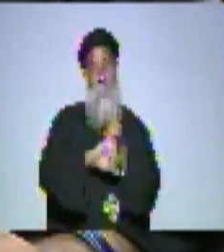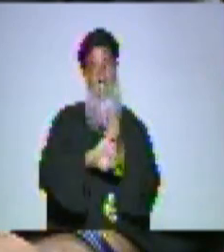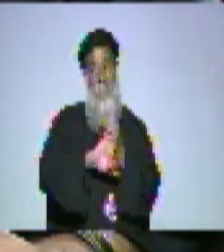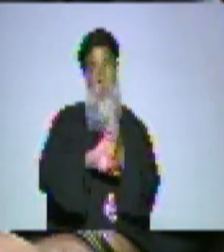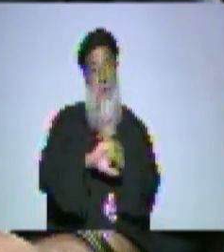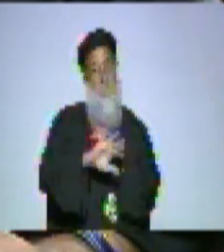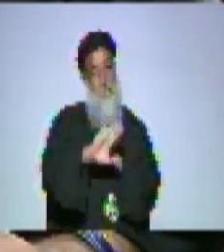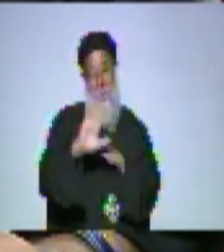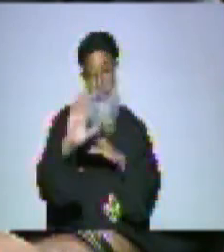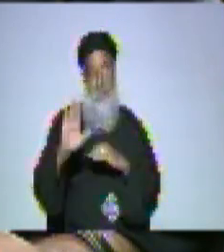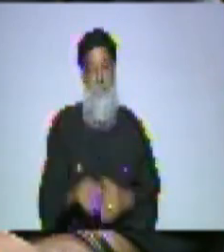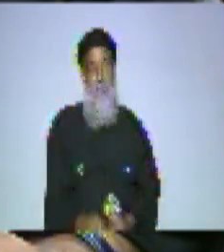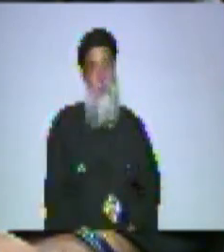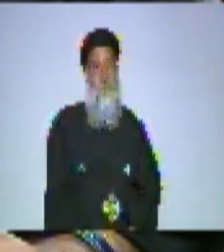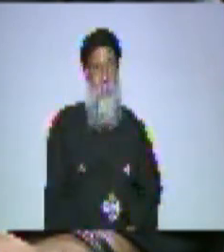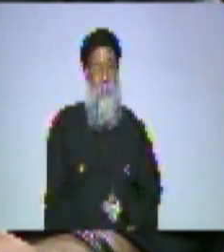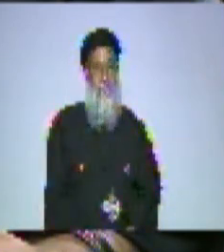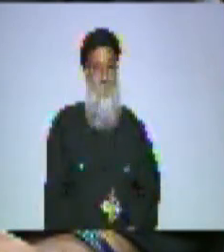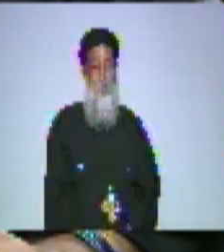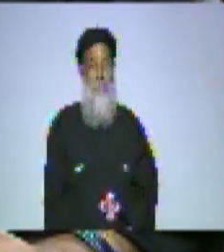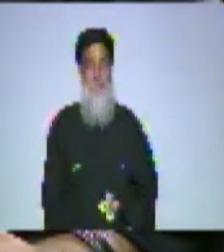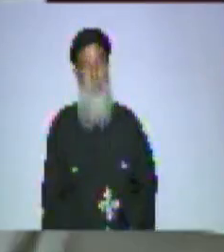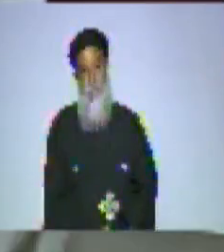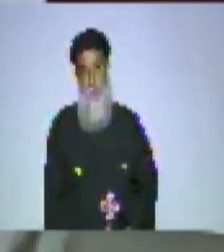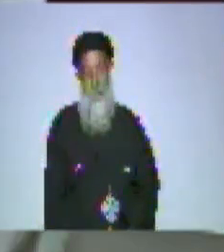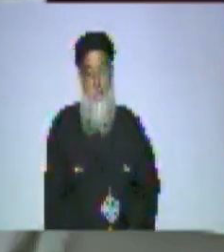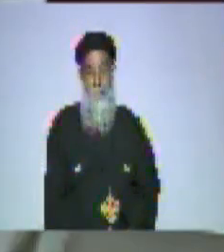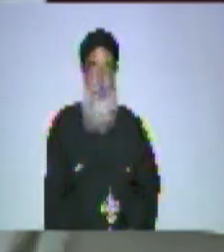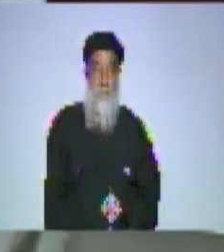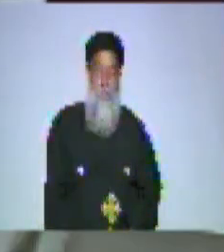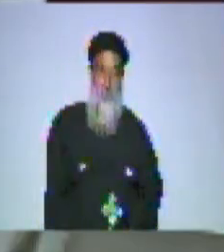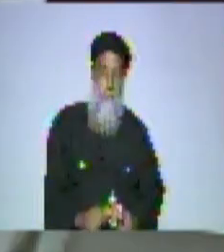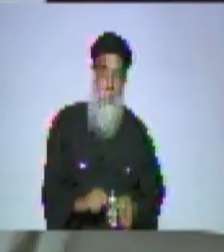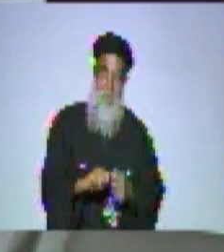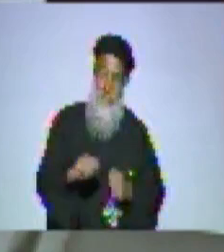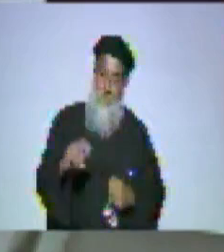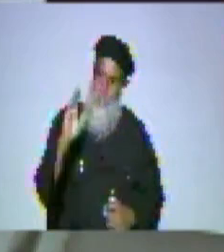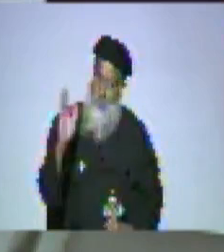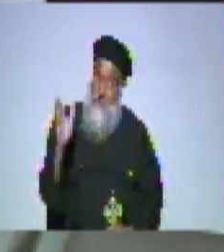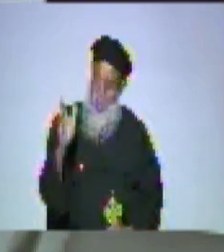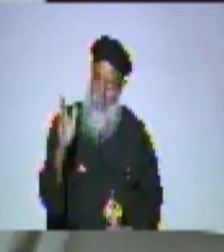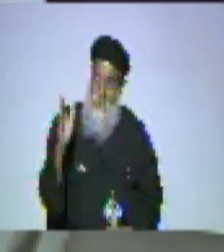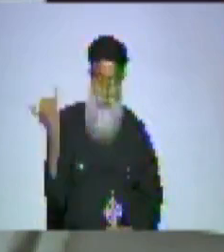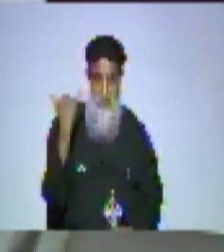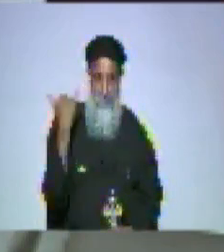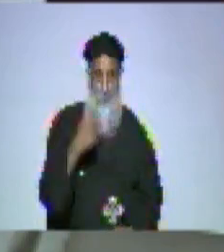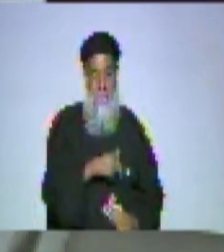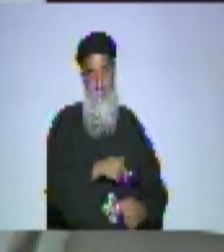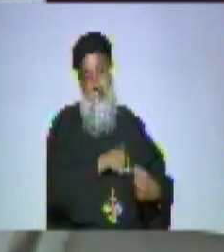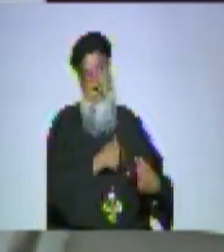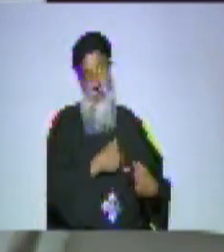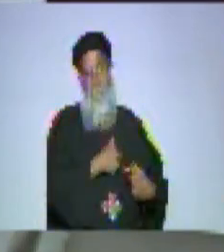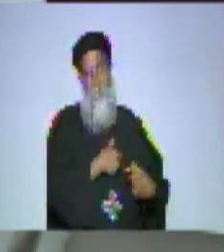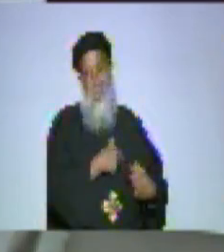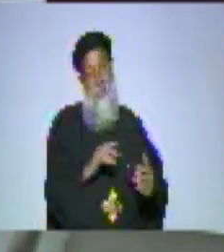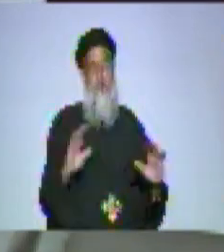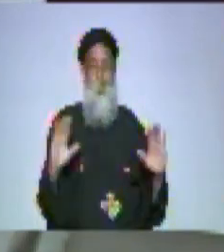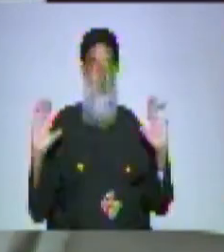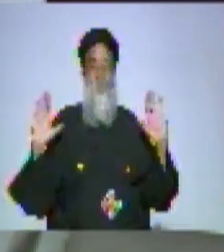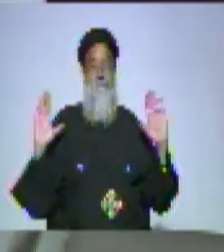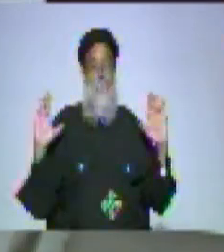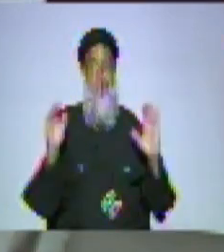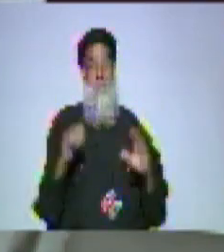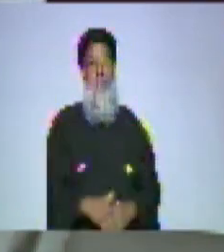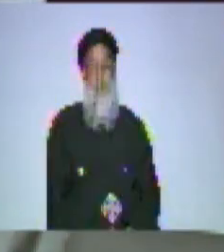ما فيش خصام بالزبط كده نبعد لكن في تقارب قلبي ومحبه يعني